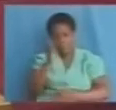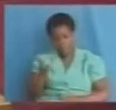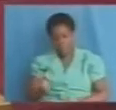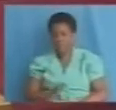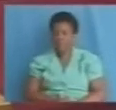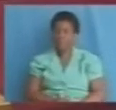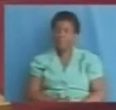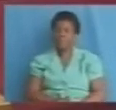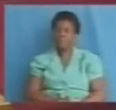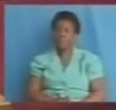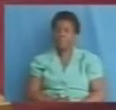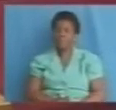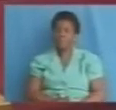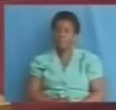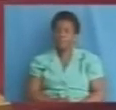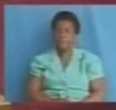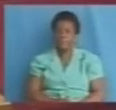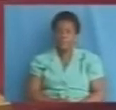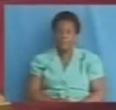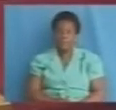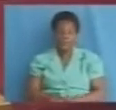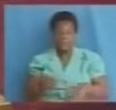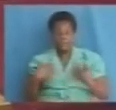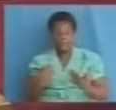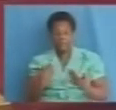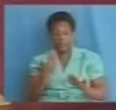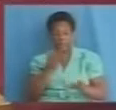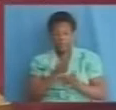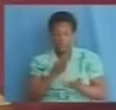spik kuta na uch kfu mkw wa nyumbani